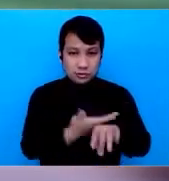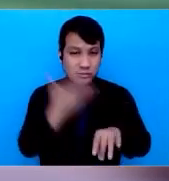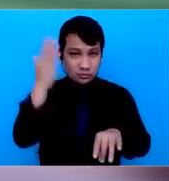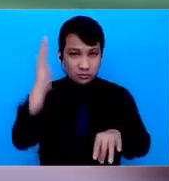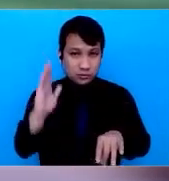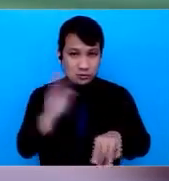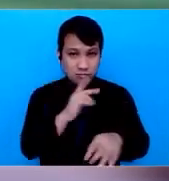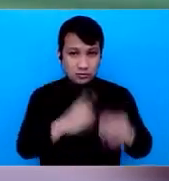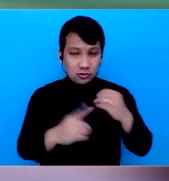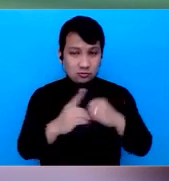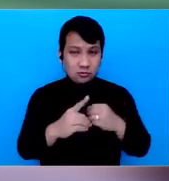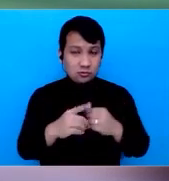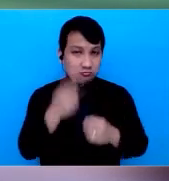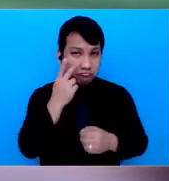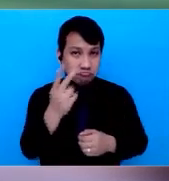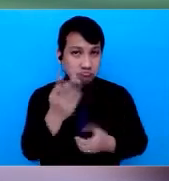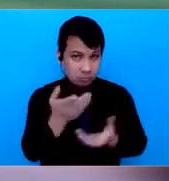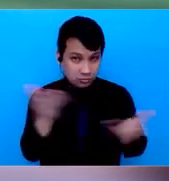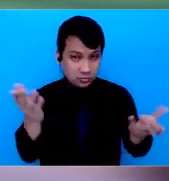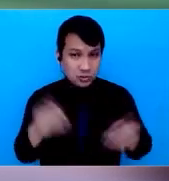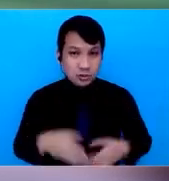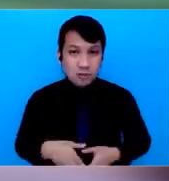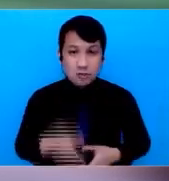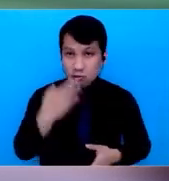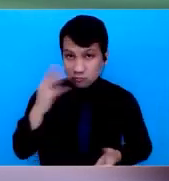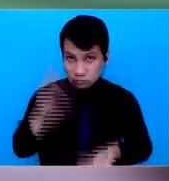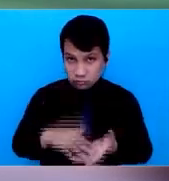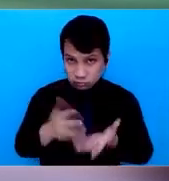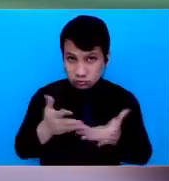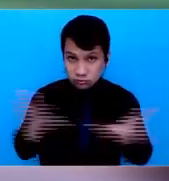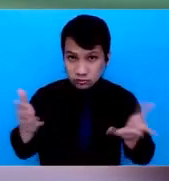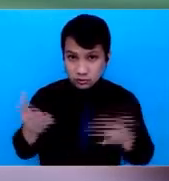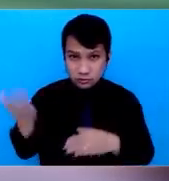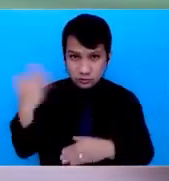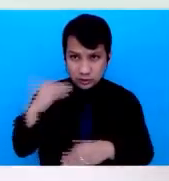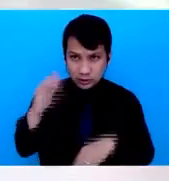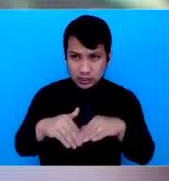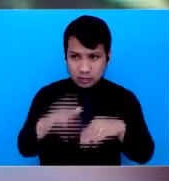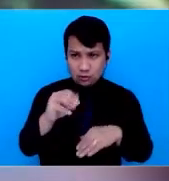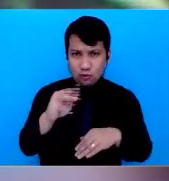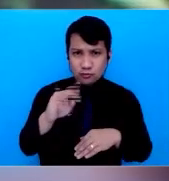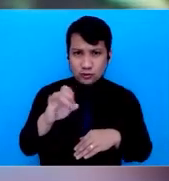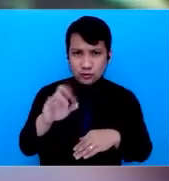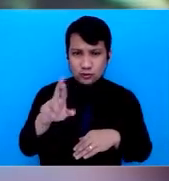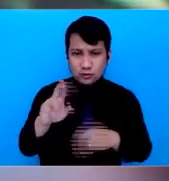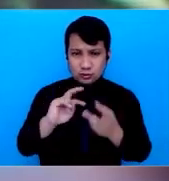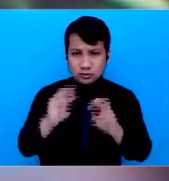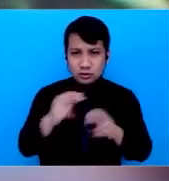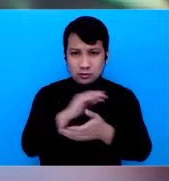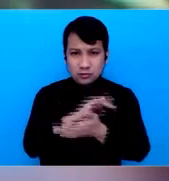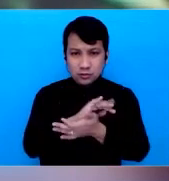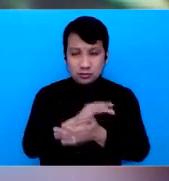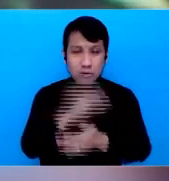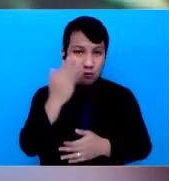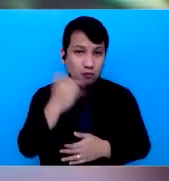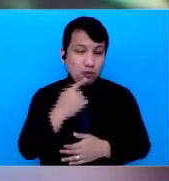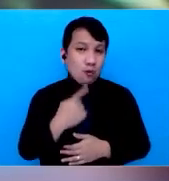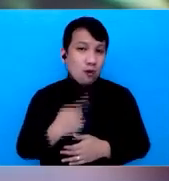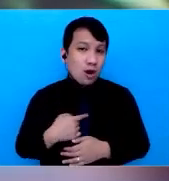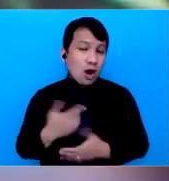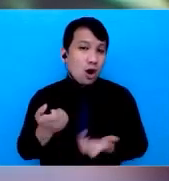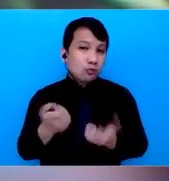see much worse than the Omicron virus. The way you treated the appointed son